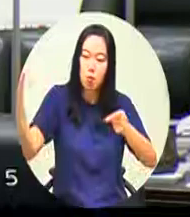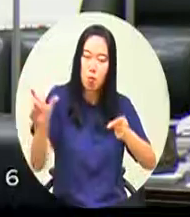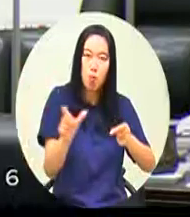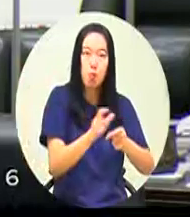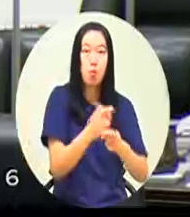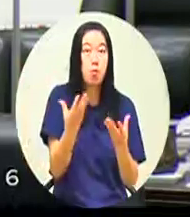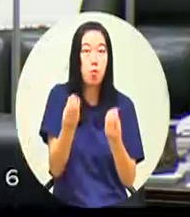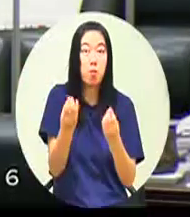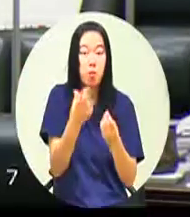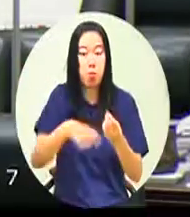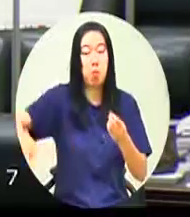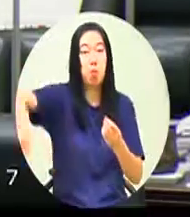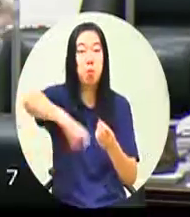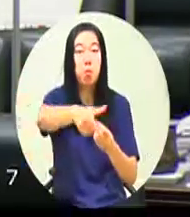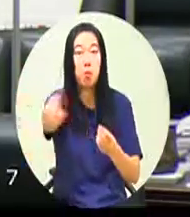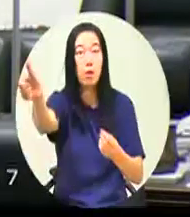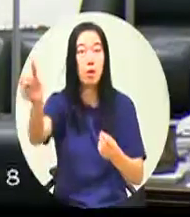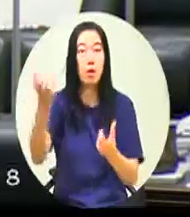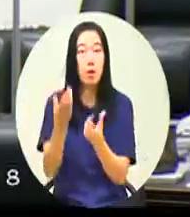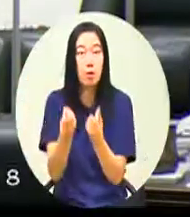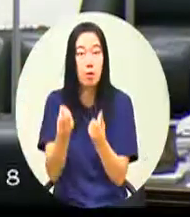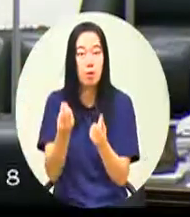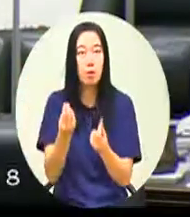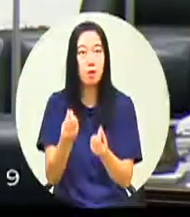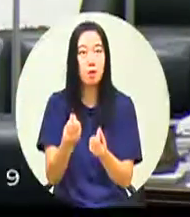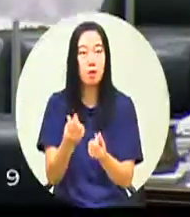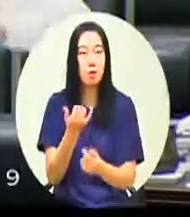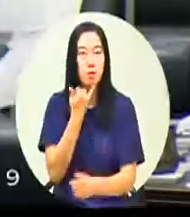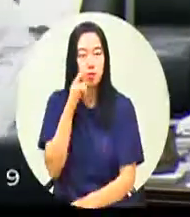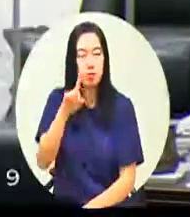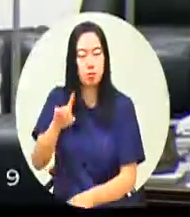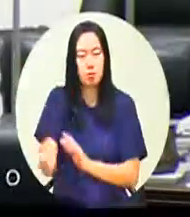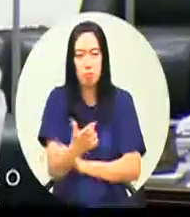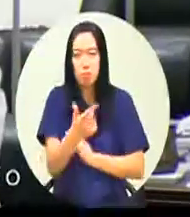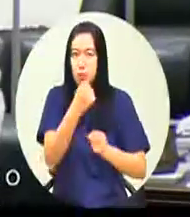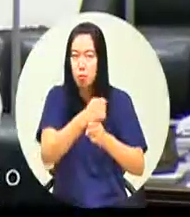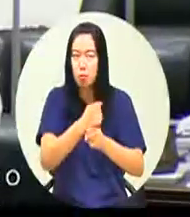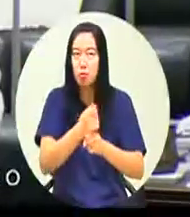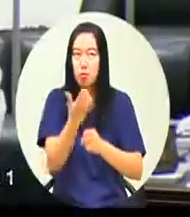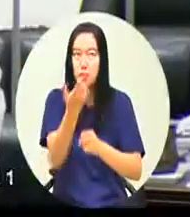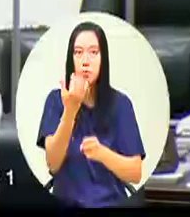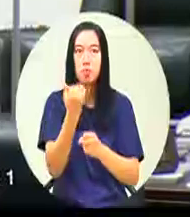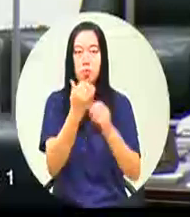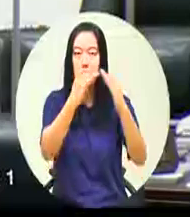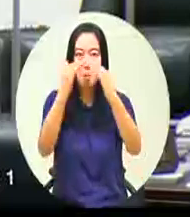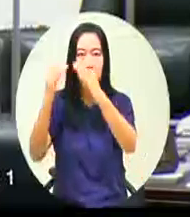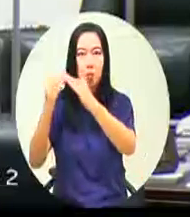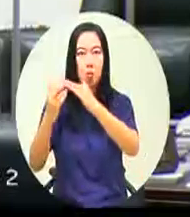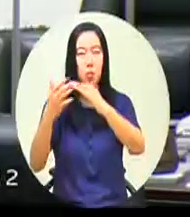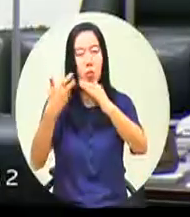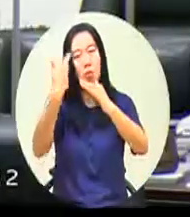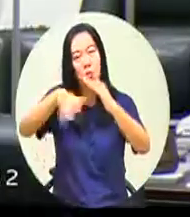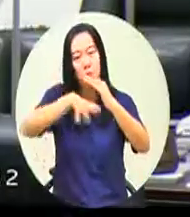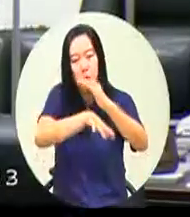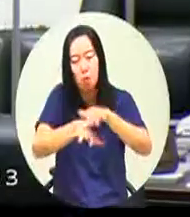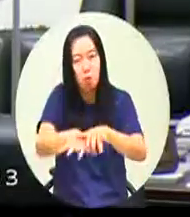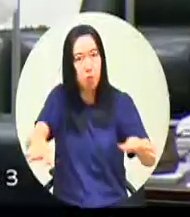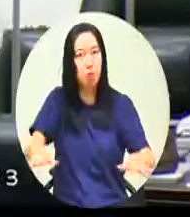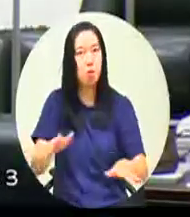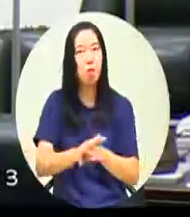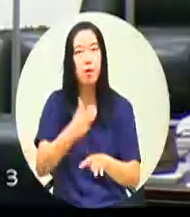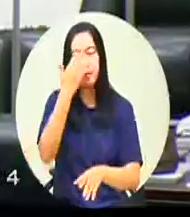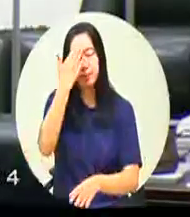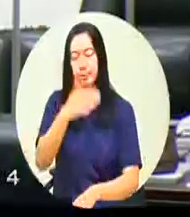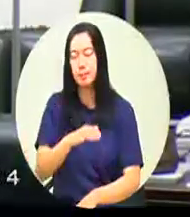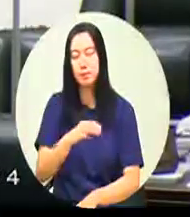赶快把它打掉，不要一出来以后没有地方去，又再跑到人家家里去。好，这一部分啊，好，我想要赶